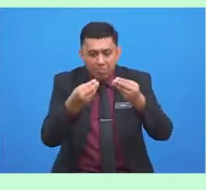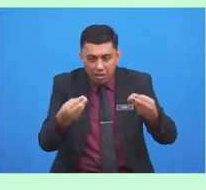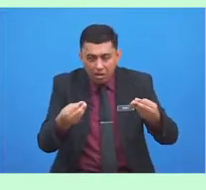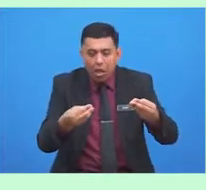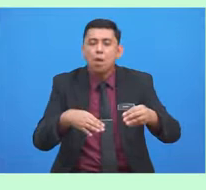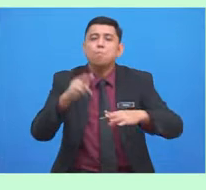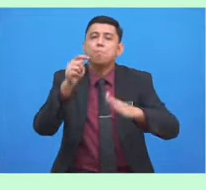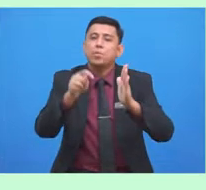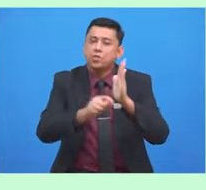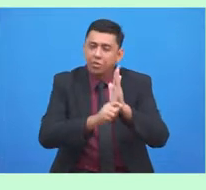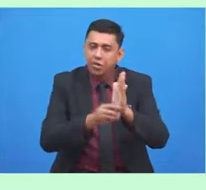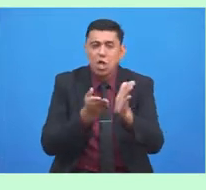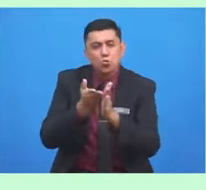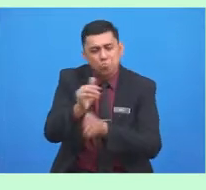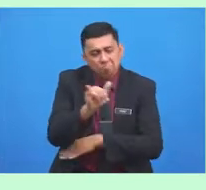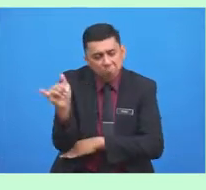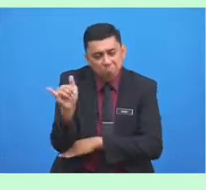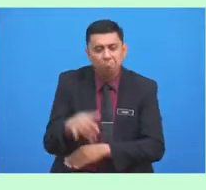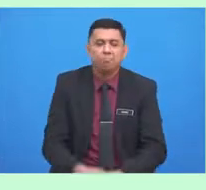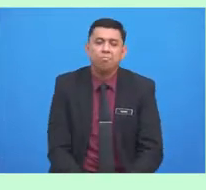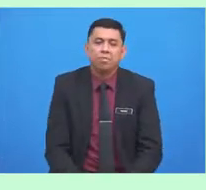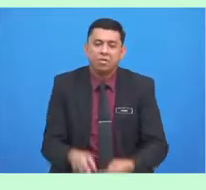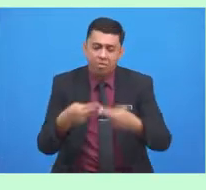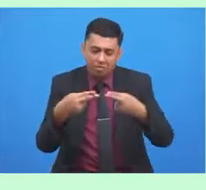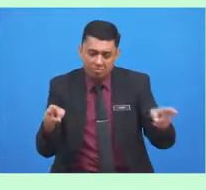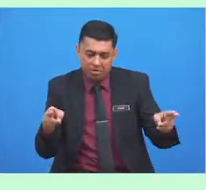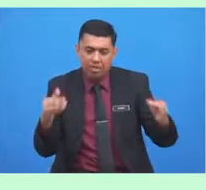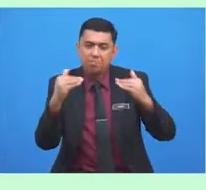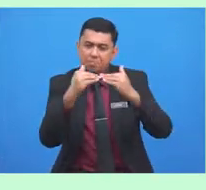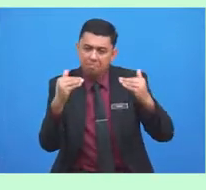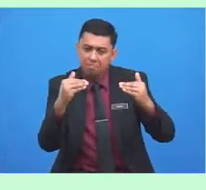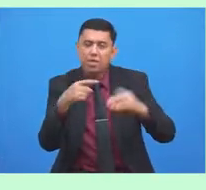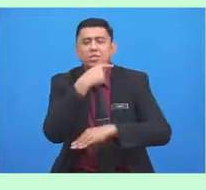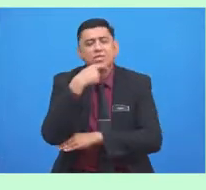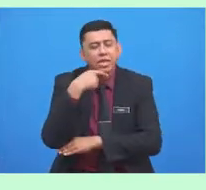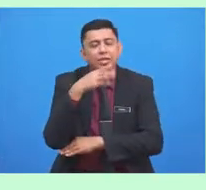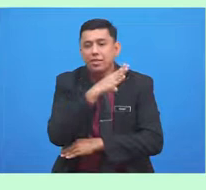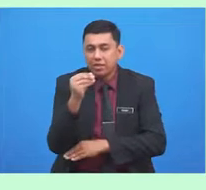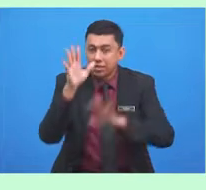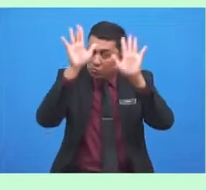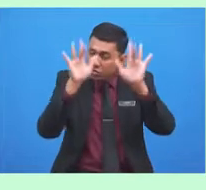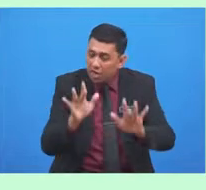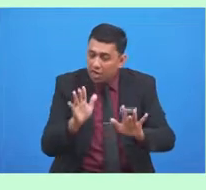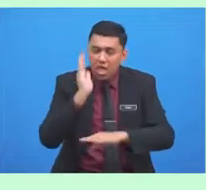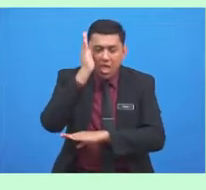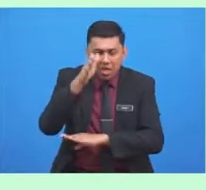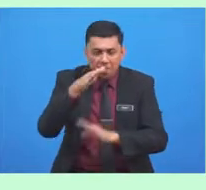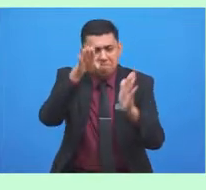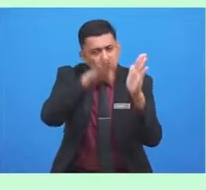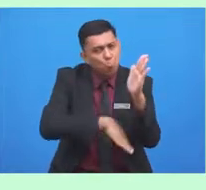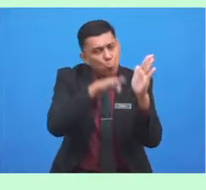bertambah dan seterusnya mengurangkan kadar sejatan air dan hujan akan